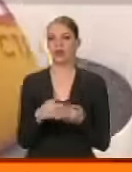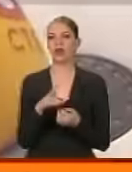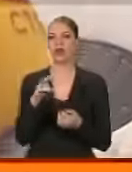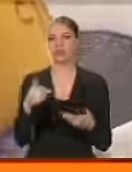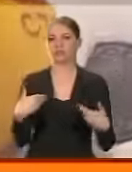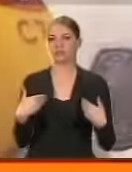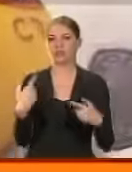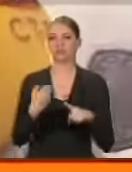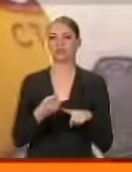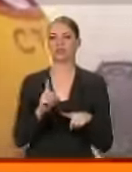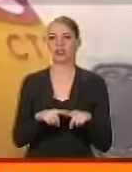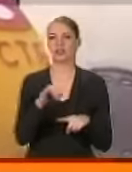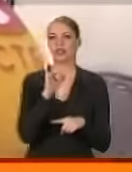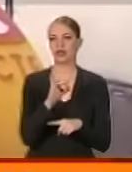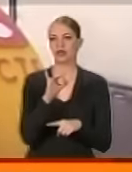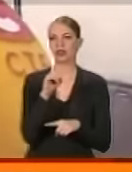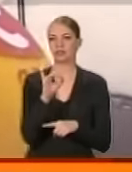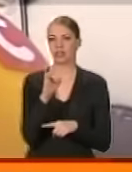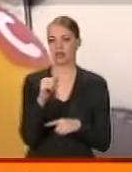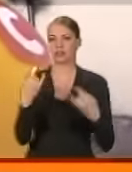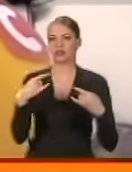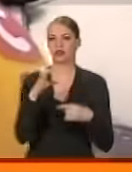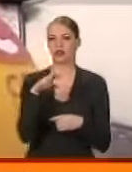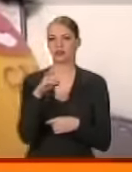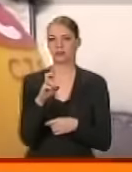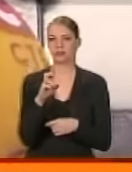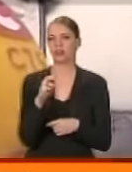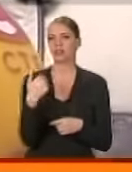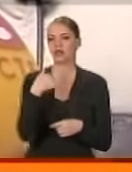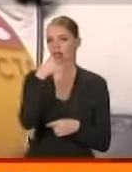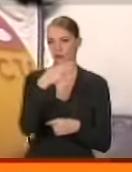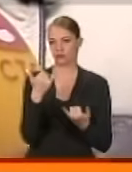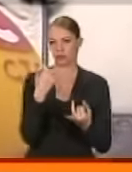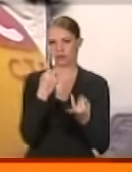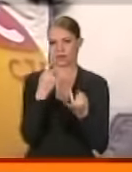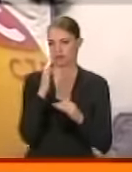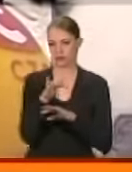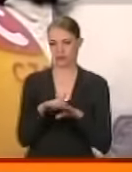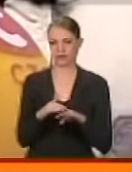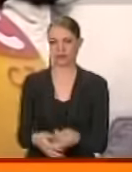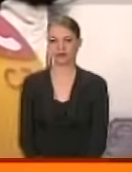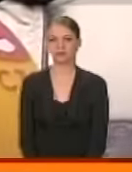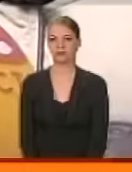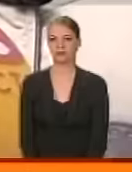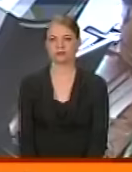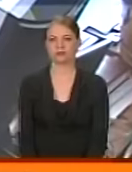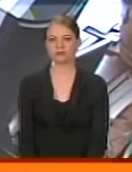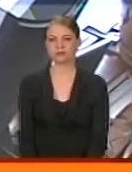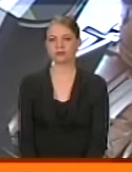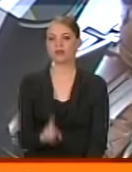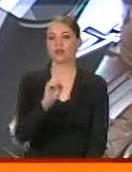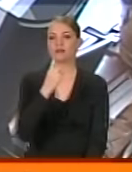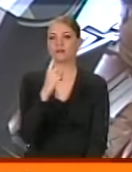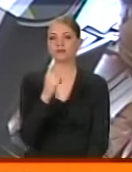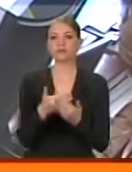Лена, здравствуйте. Это Ирина Заика, телеканал СТБ. Ирина, я не могу сейчас с вами разговаривать, извините. Перш